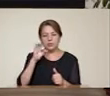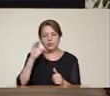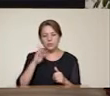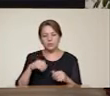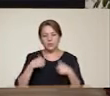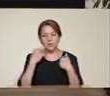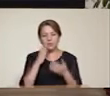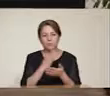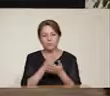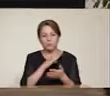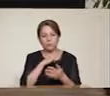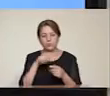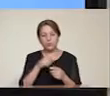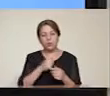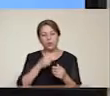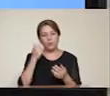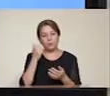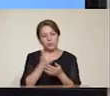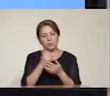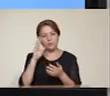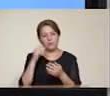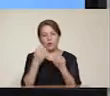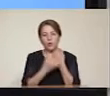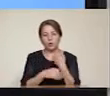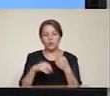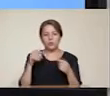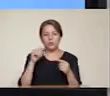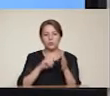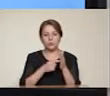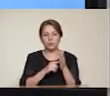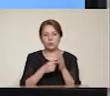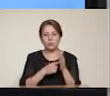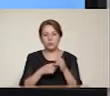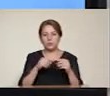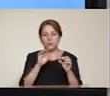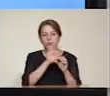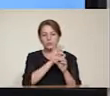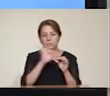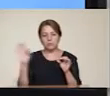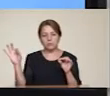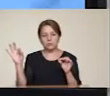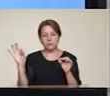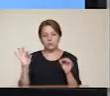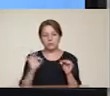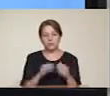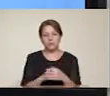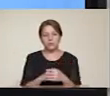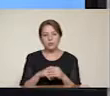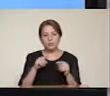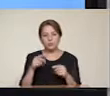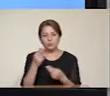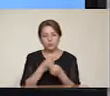u harakatining boshlang'ich va oxirgi nuqtasini tutashtiruvchi to'g'ri chiziq ekan. Keling, ushbu chizmada